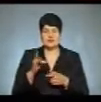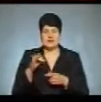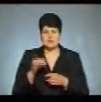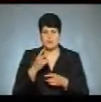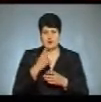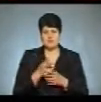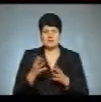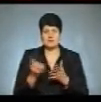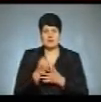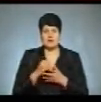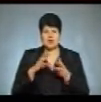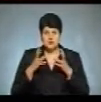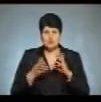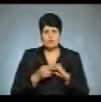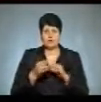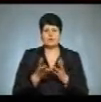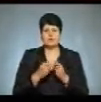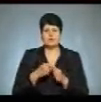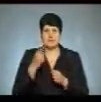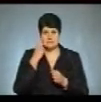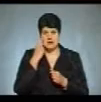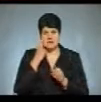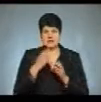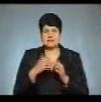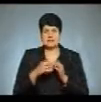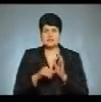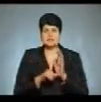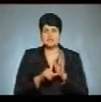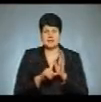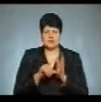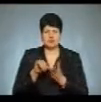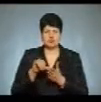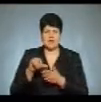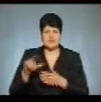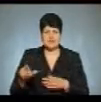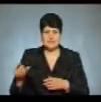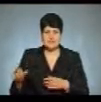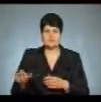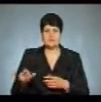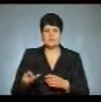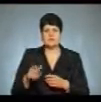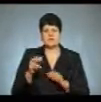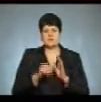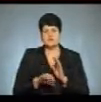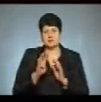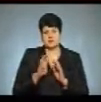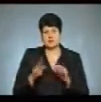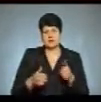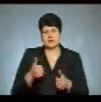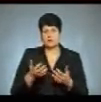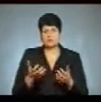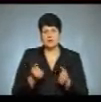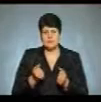набрала максимальну сумарну кількість балів серед 6 учасників. 64-й пісенний конкурс «Євробачення»